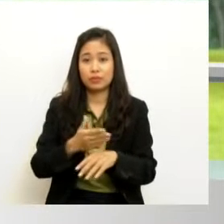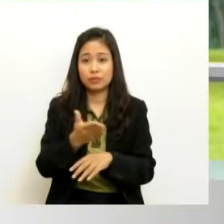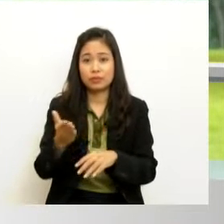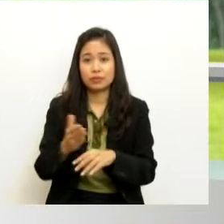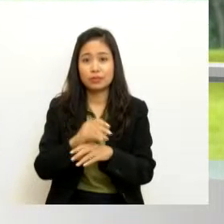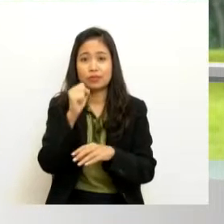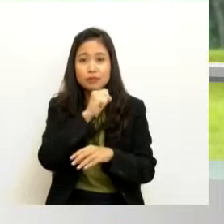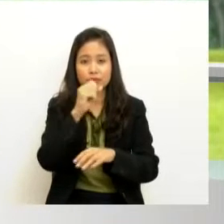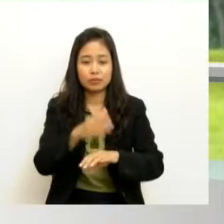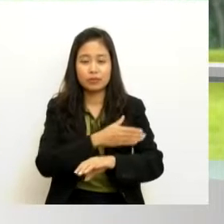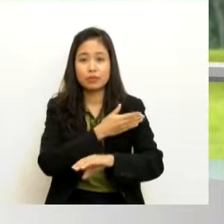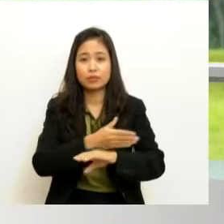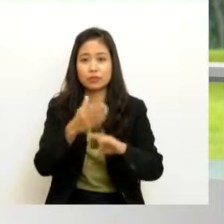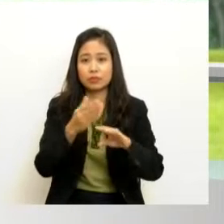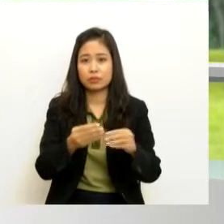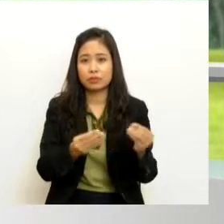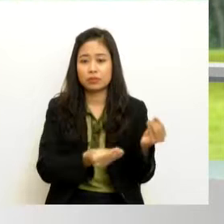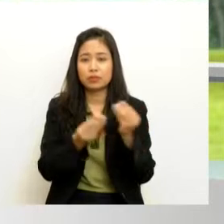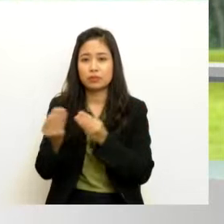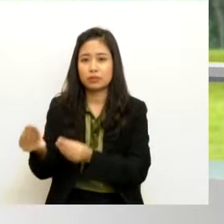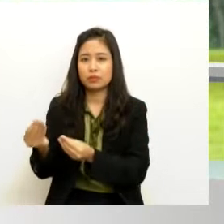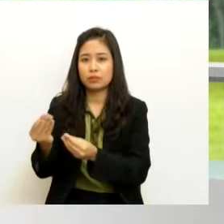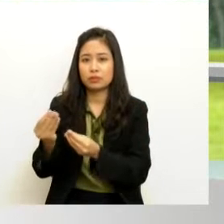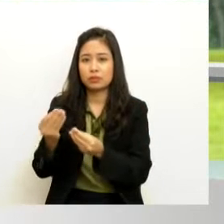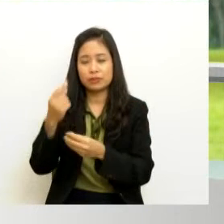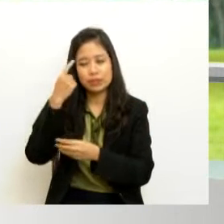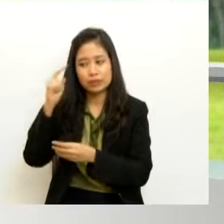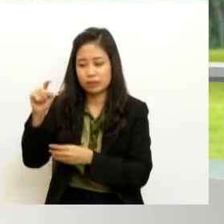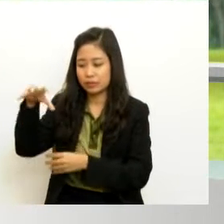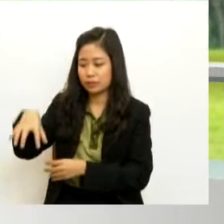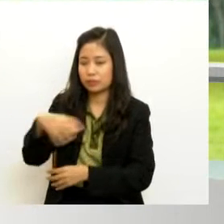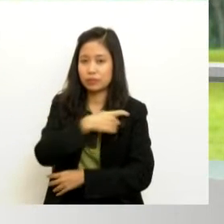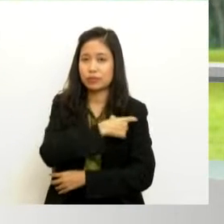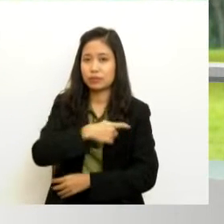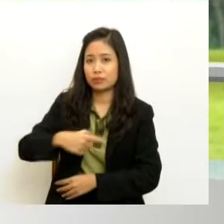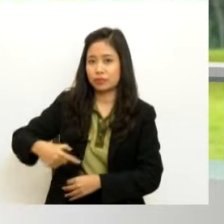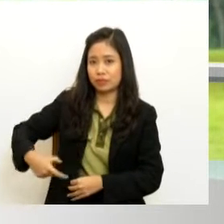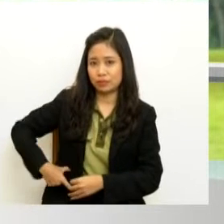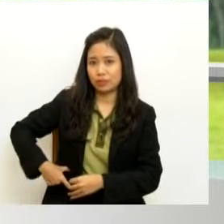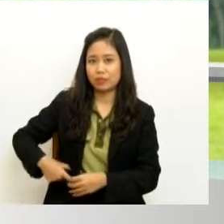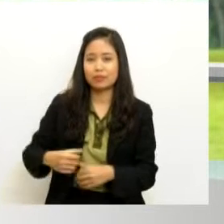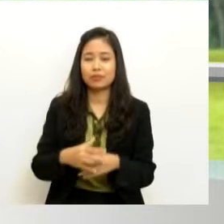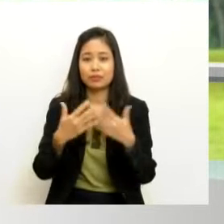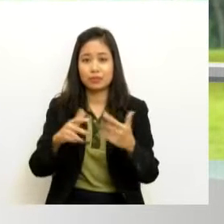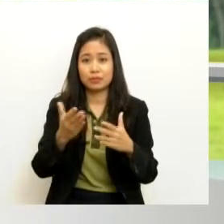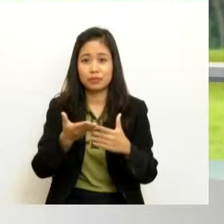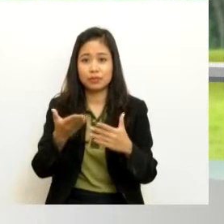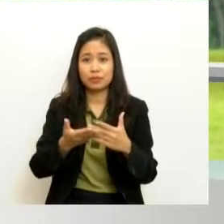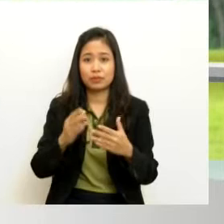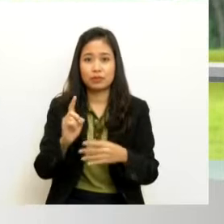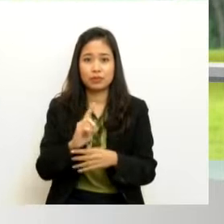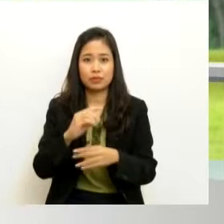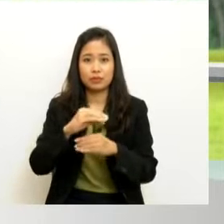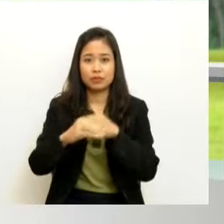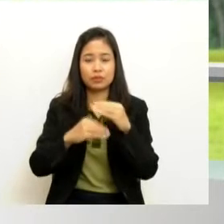ได้ร่วมกันร้องเพลงสดุดีจอมราชาเพื่อเป็นการแสดงความจงรักภักดีต่อสถาบันพระมหากษัตริย์ค่ะแล้วต่อเนื่องกันนะคะกับโครง